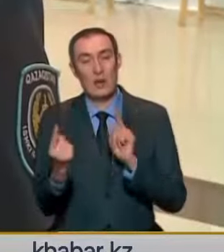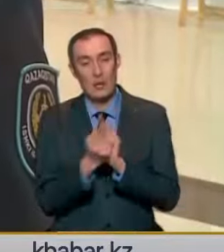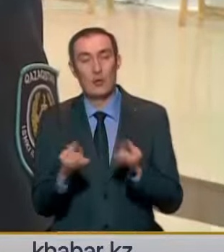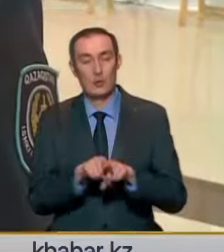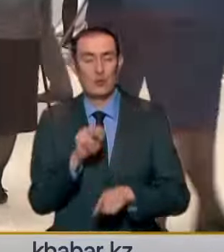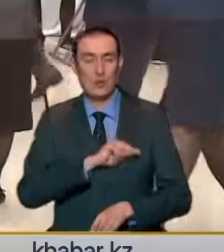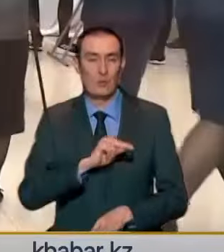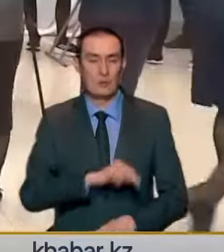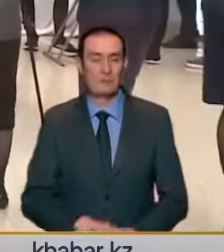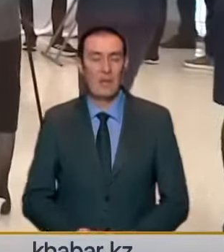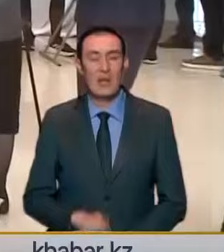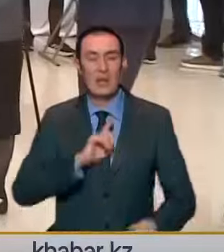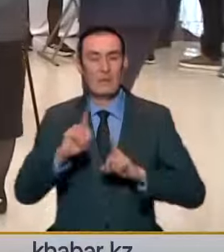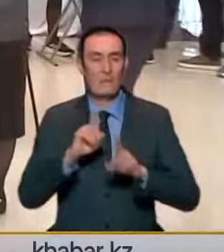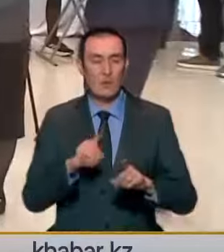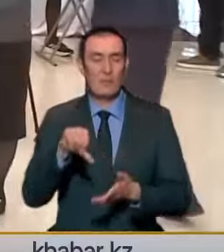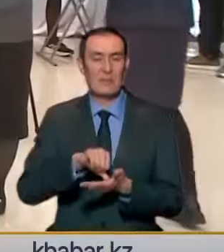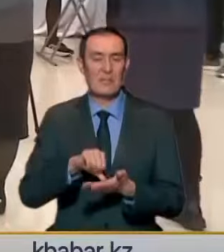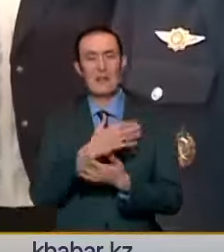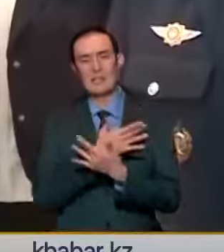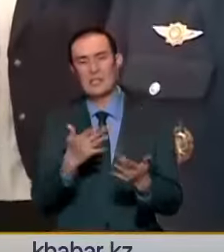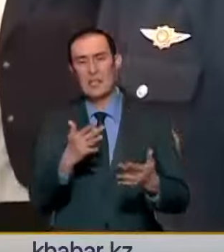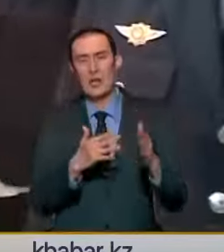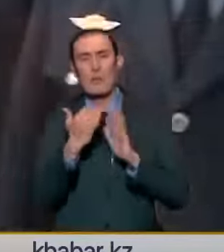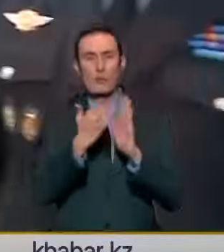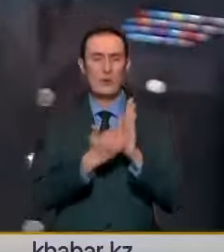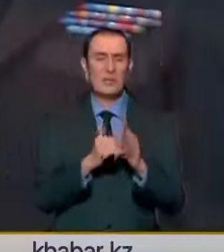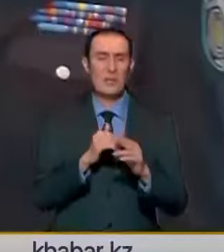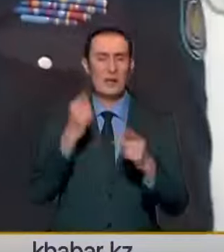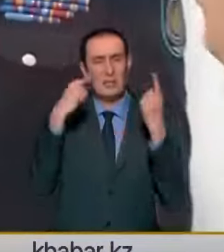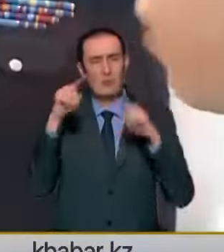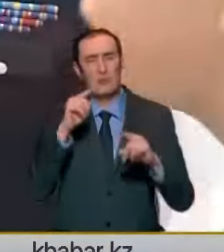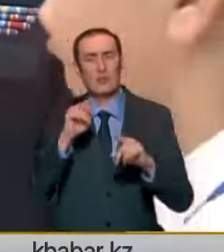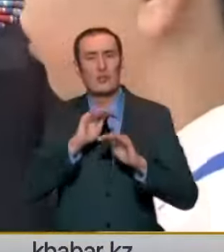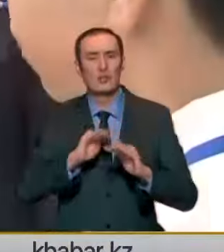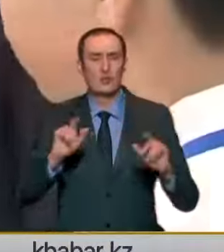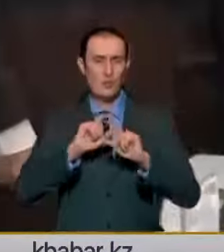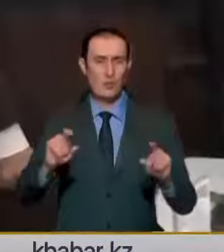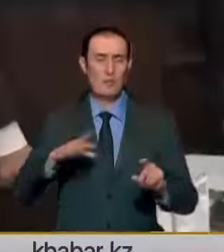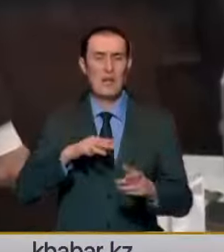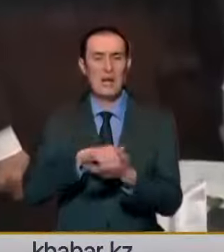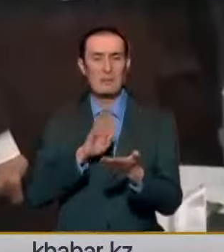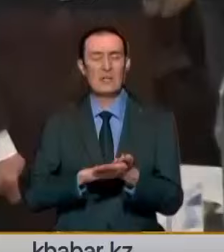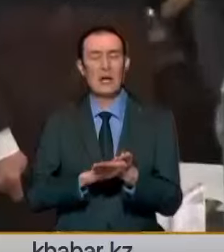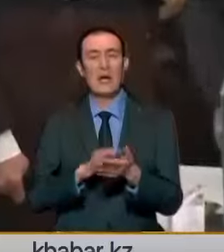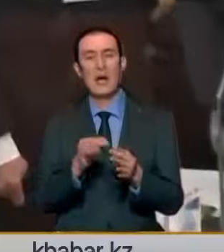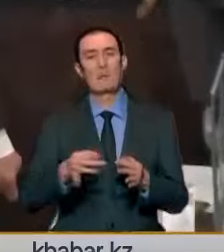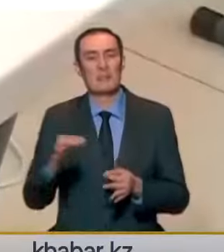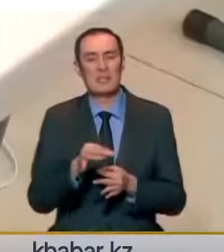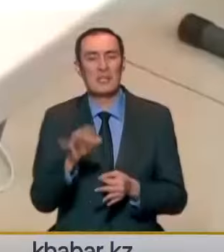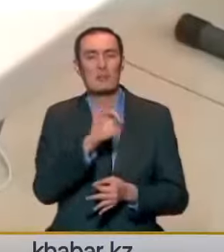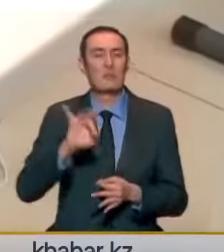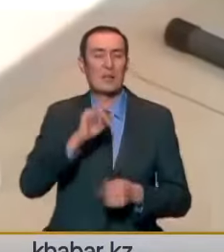тоже проводится. На форуме также представили различные проекты и разработки учеников школ, которые были отмечены на областных и